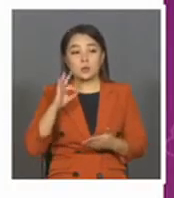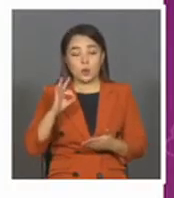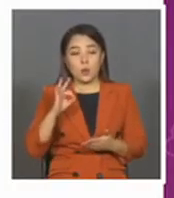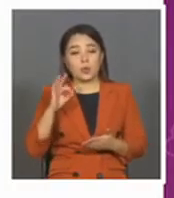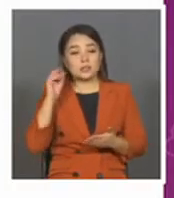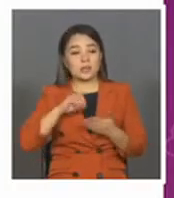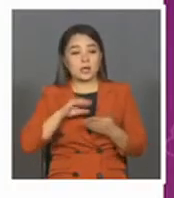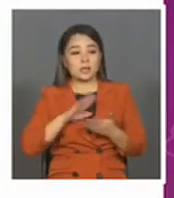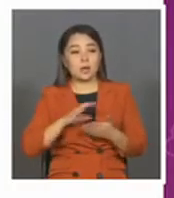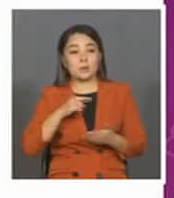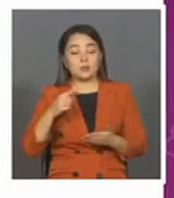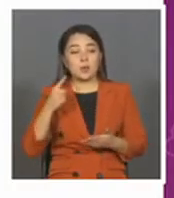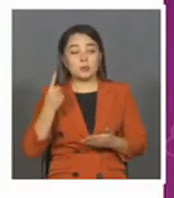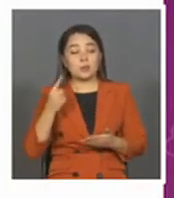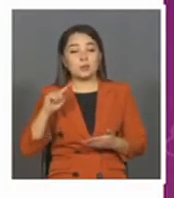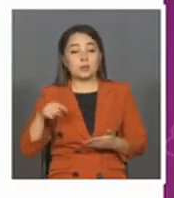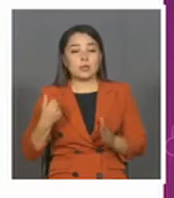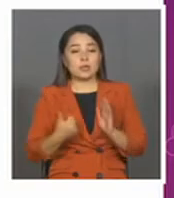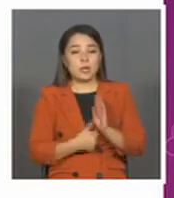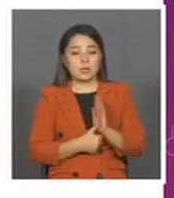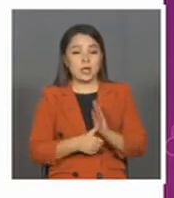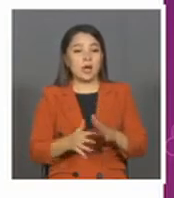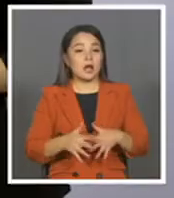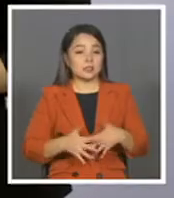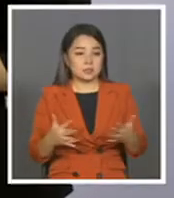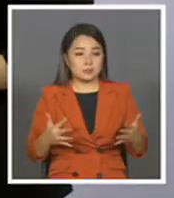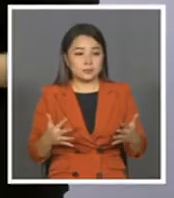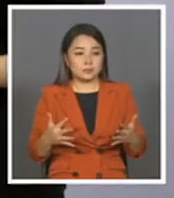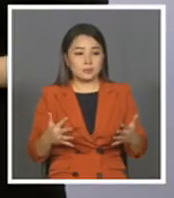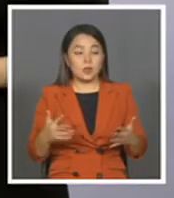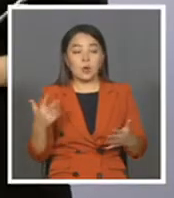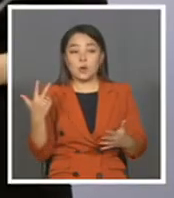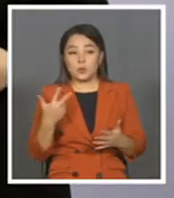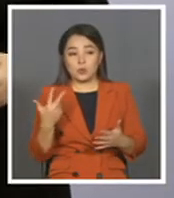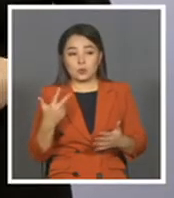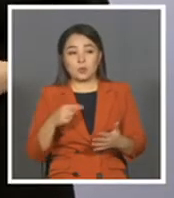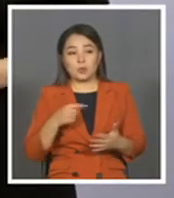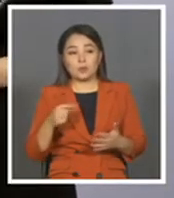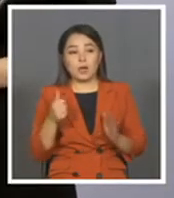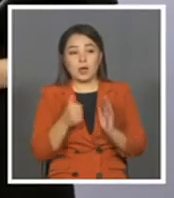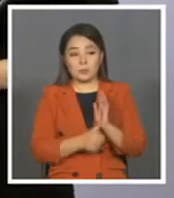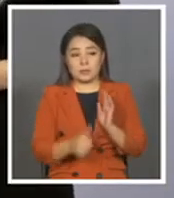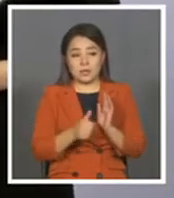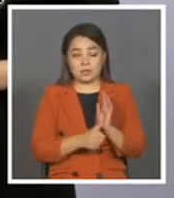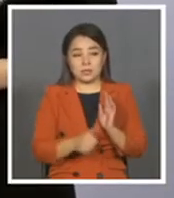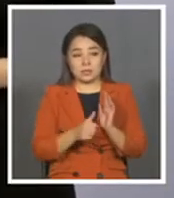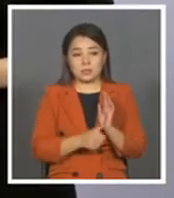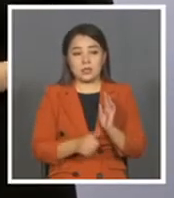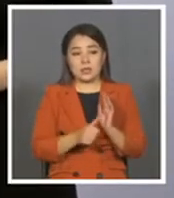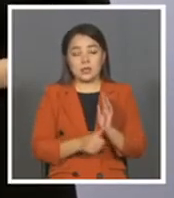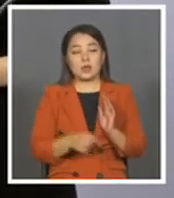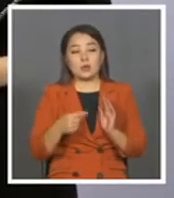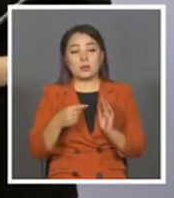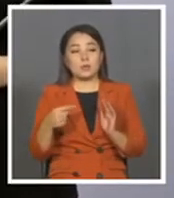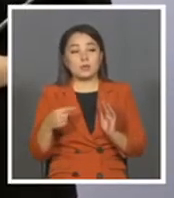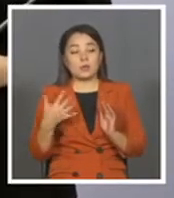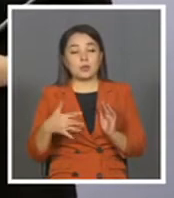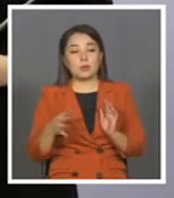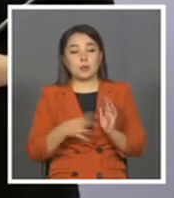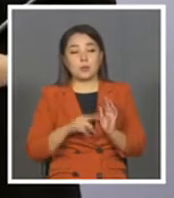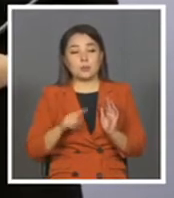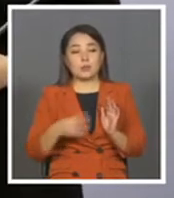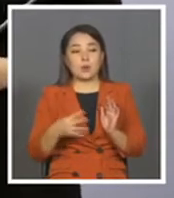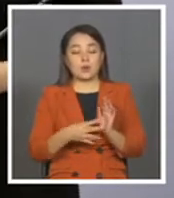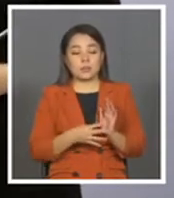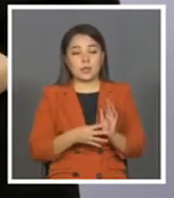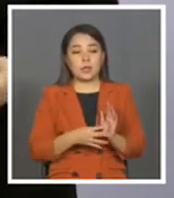саны минус 1,6 санынан артық. Үшінші минус 60 саны минус